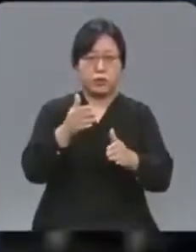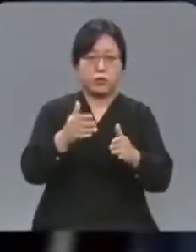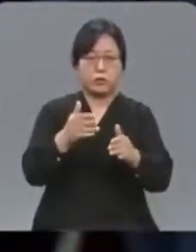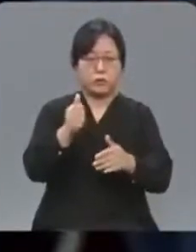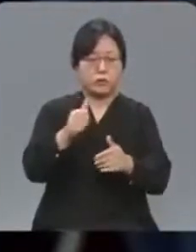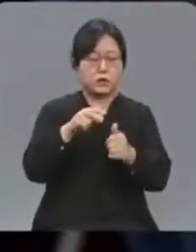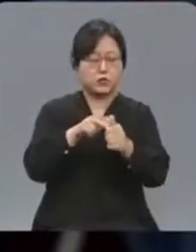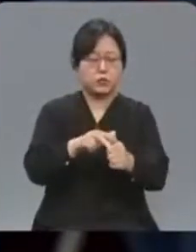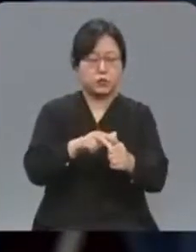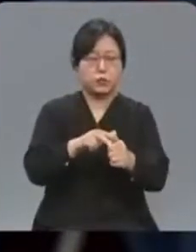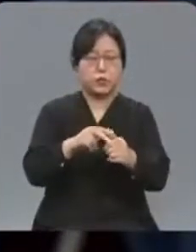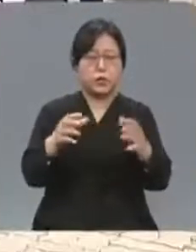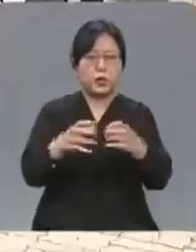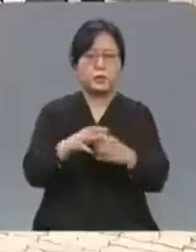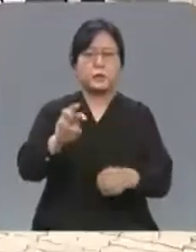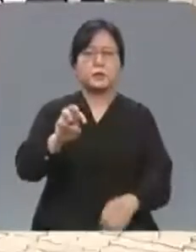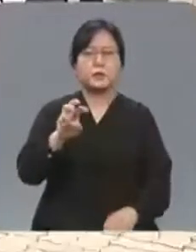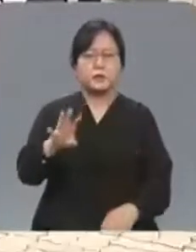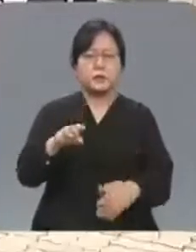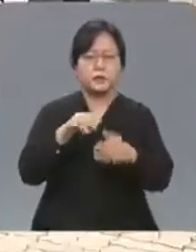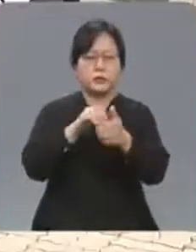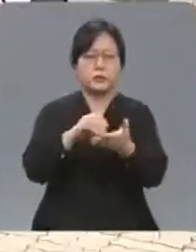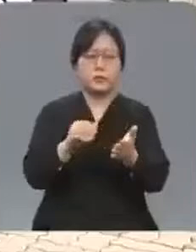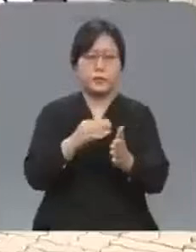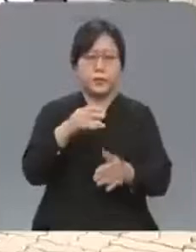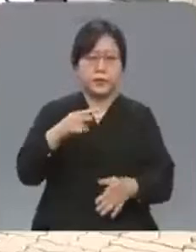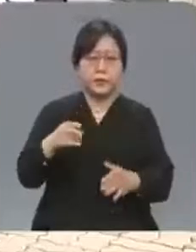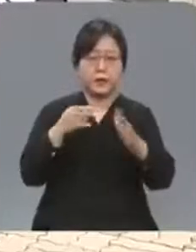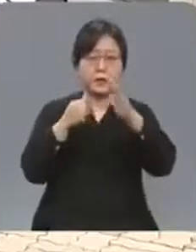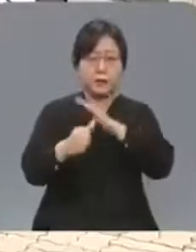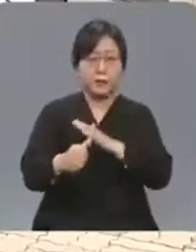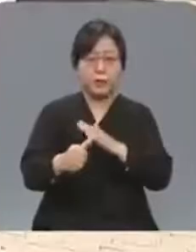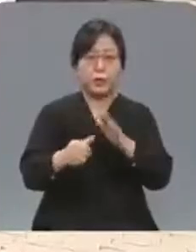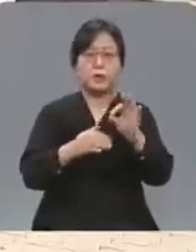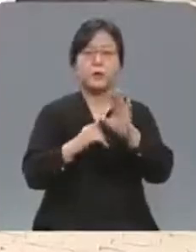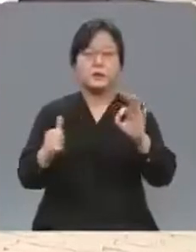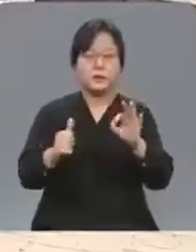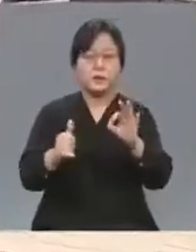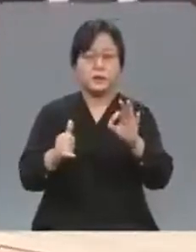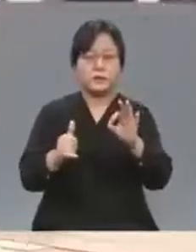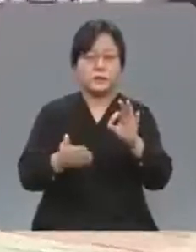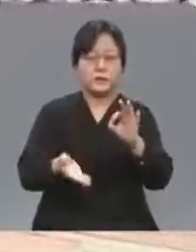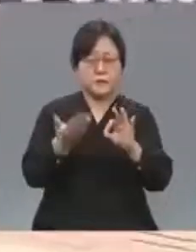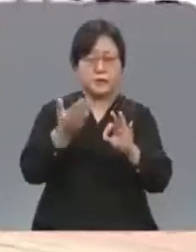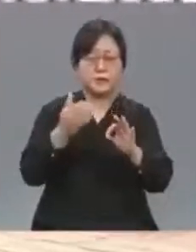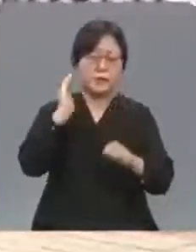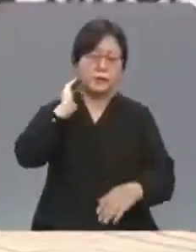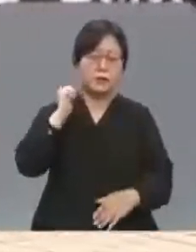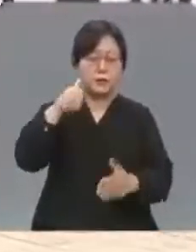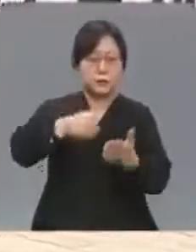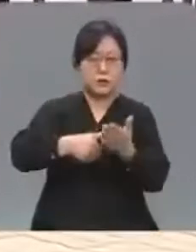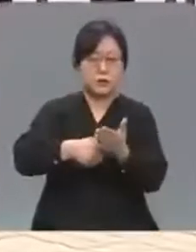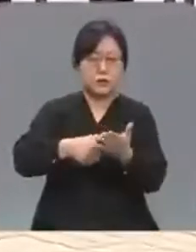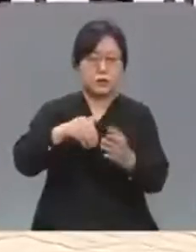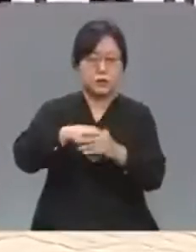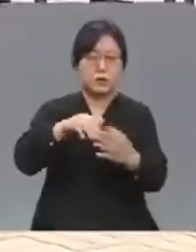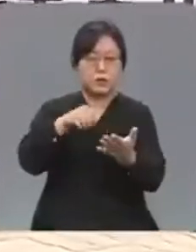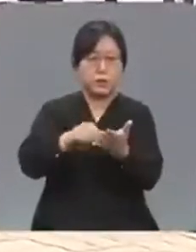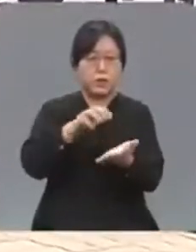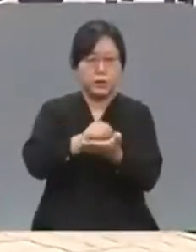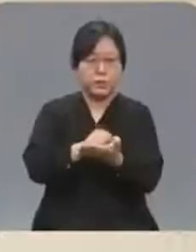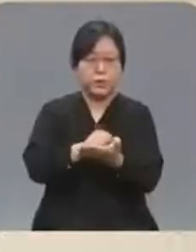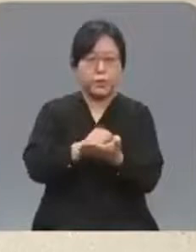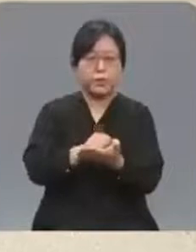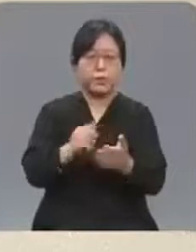34명이 출사표를 냈습니다. 비례대표 후보만 10명이 나서는 등 대선 득표율에 힘입어 지지세를 확장하겠다는